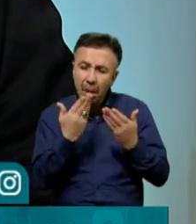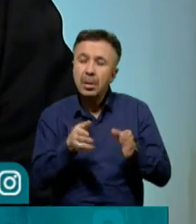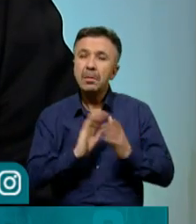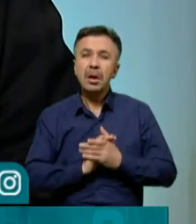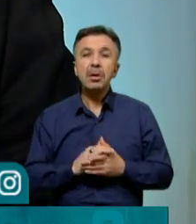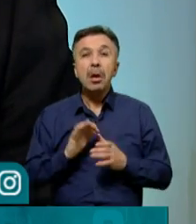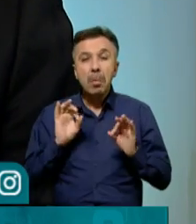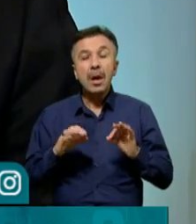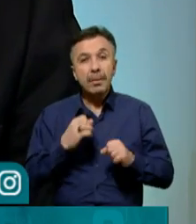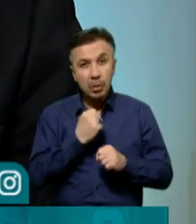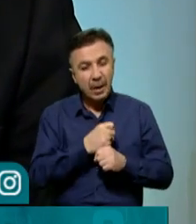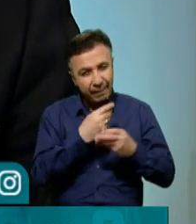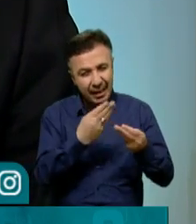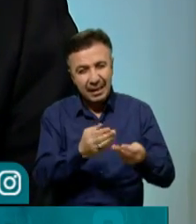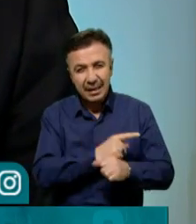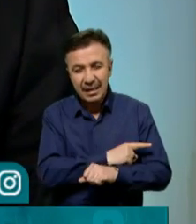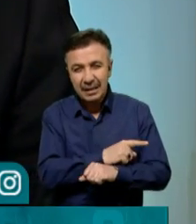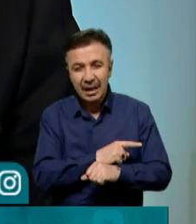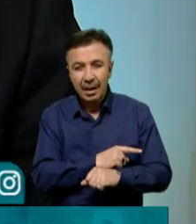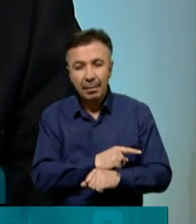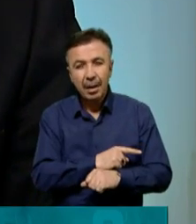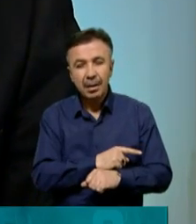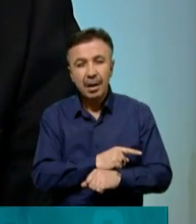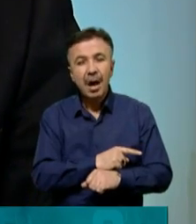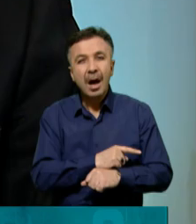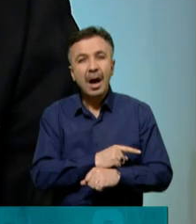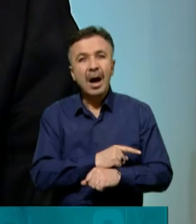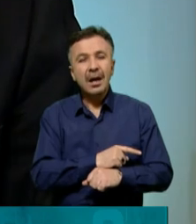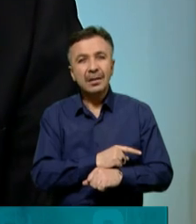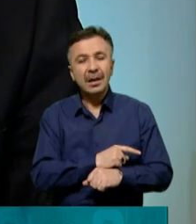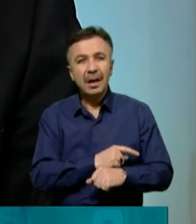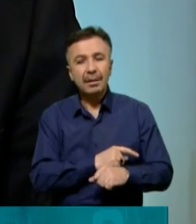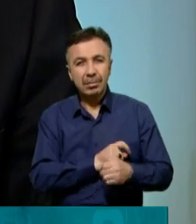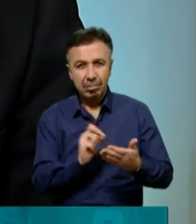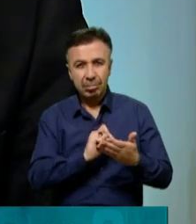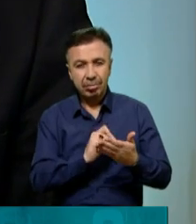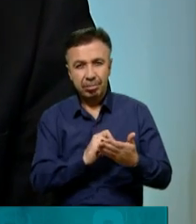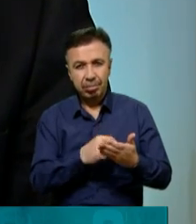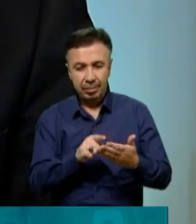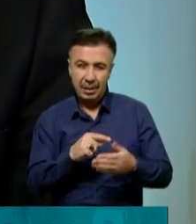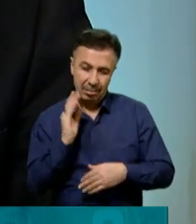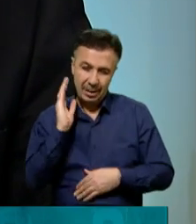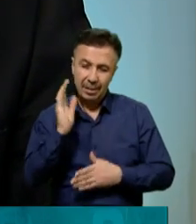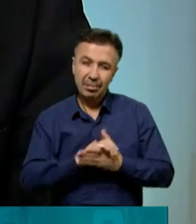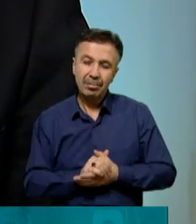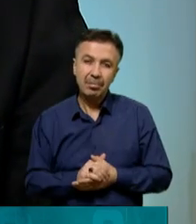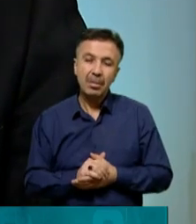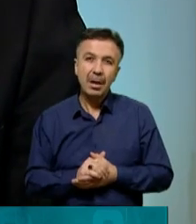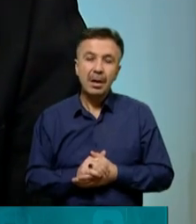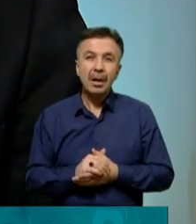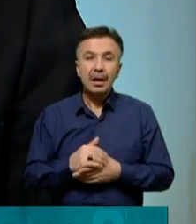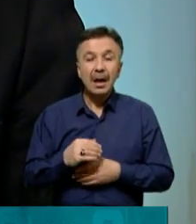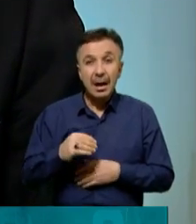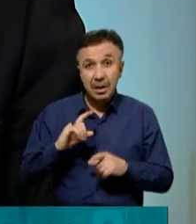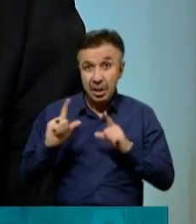görev verildiği vakitte o görevi ne yapar? Anında istifasını yazar ve gider. İnsanlık ihtiyacına izin veriliyor